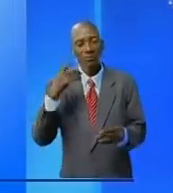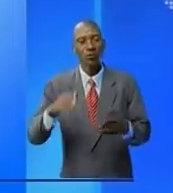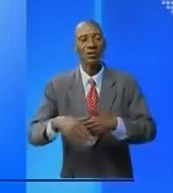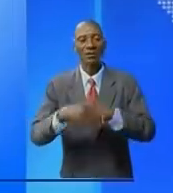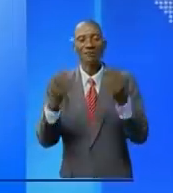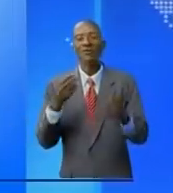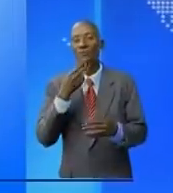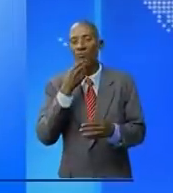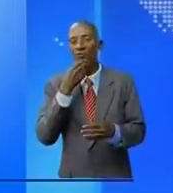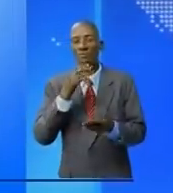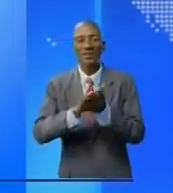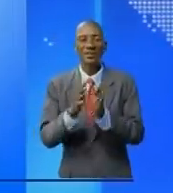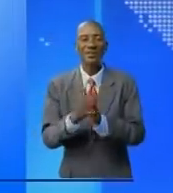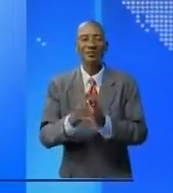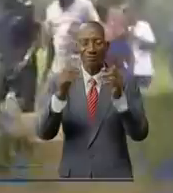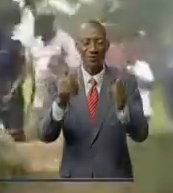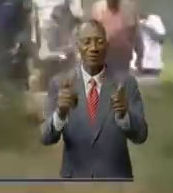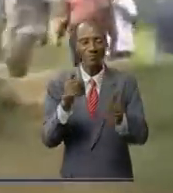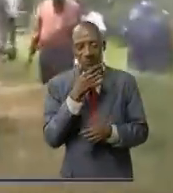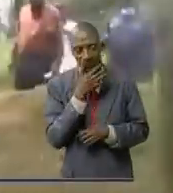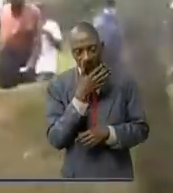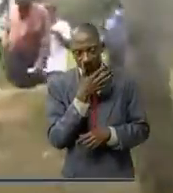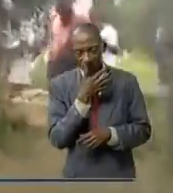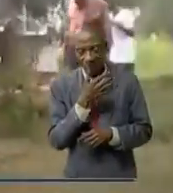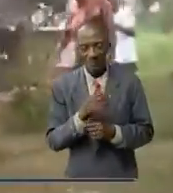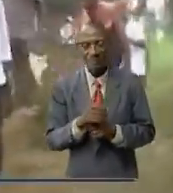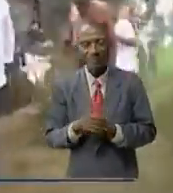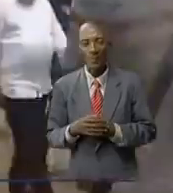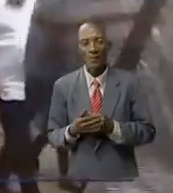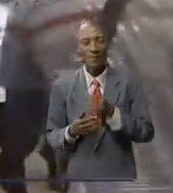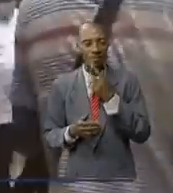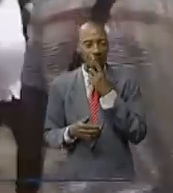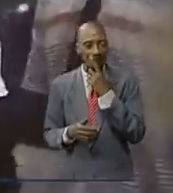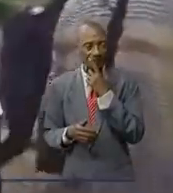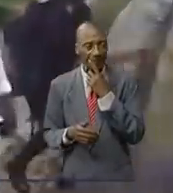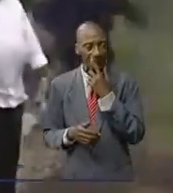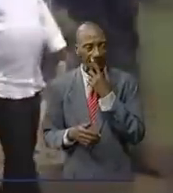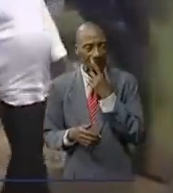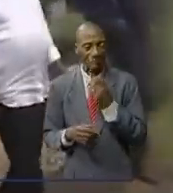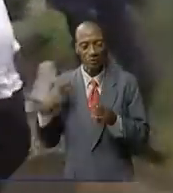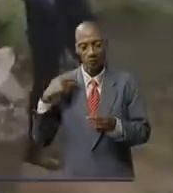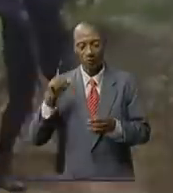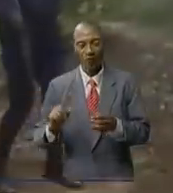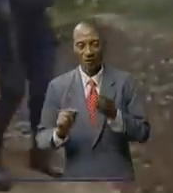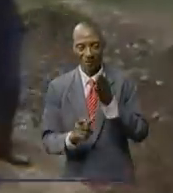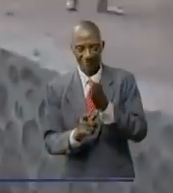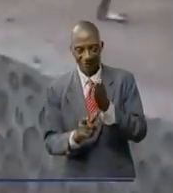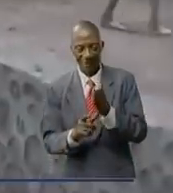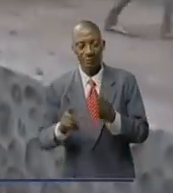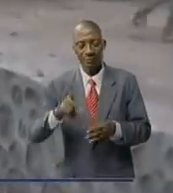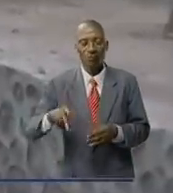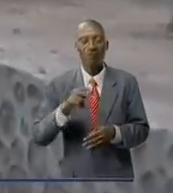de Kananga. Jean-Pierre Ndolodemazo. Le gouverneur de province intérimaire du Kasaï central,